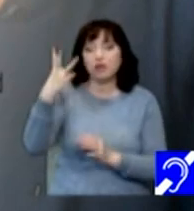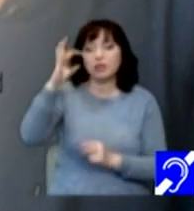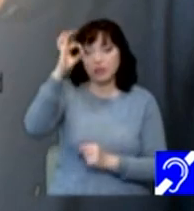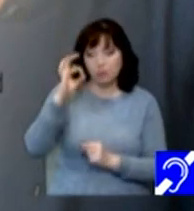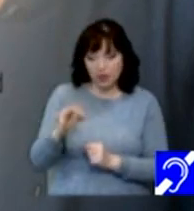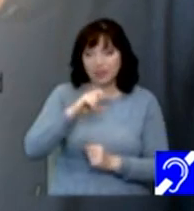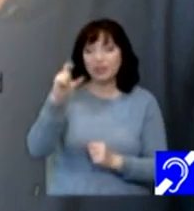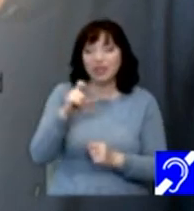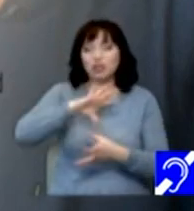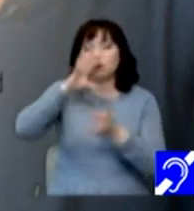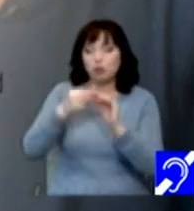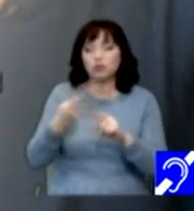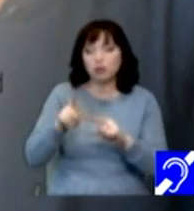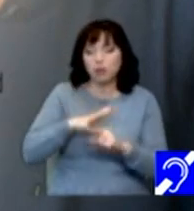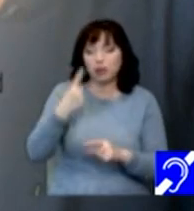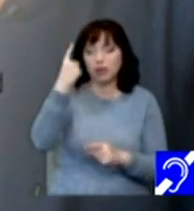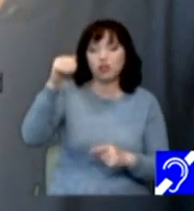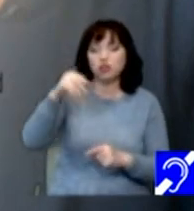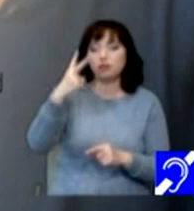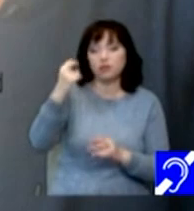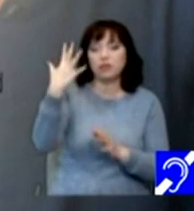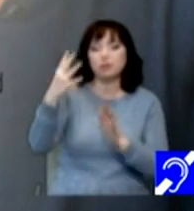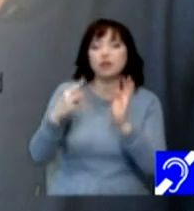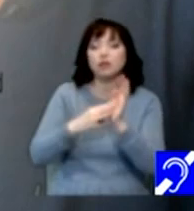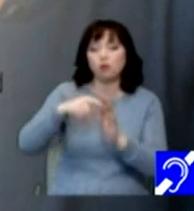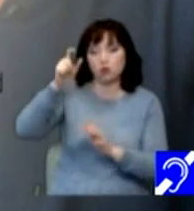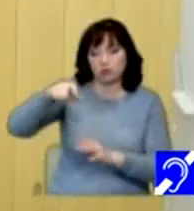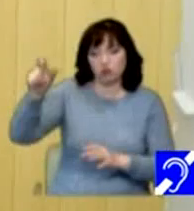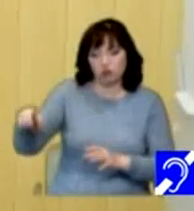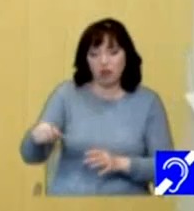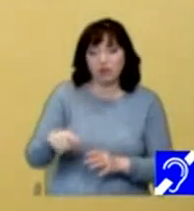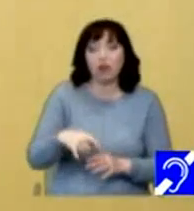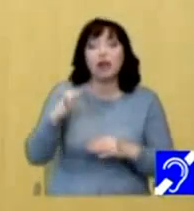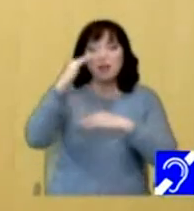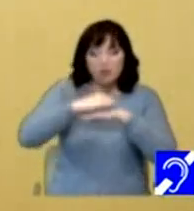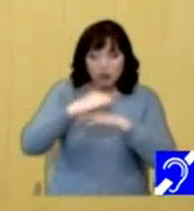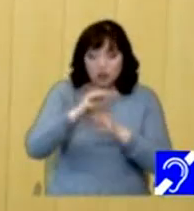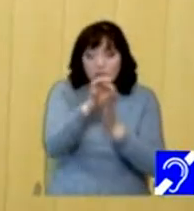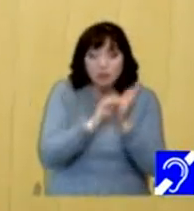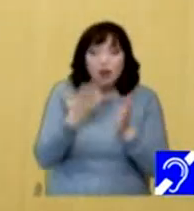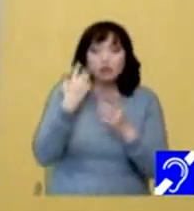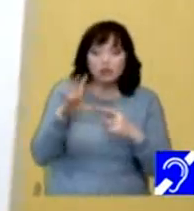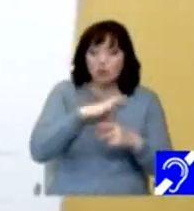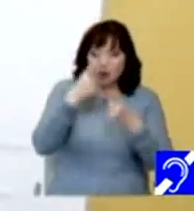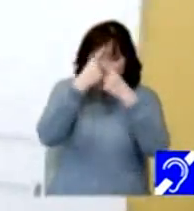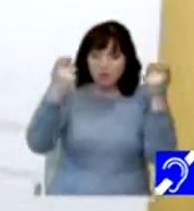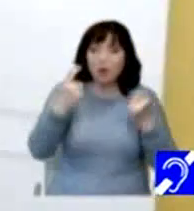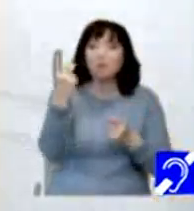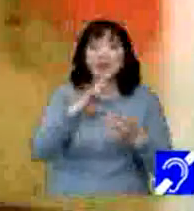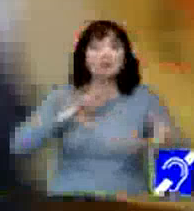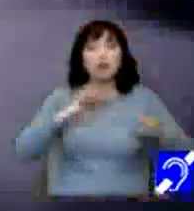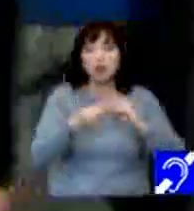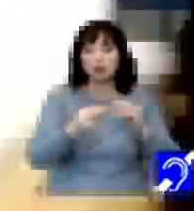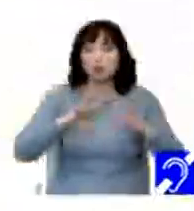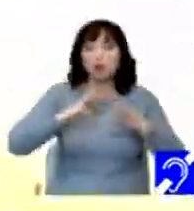15,23% din voturi, adică a fost votat de 1.258 de alegători. Aseară, imediat după anunțarea primelor rezultate,